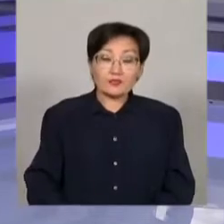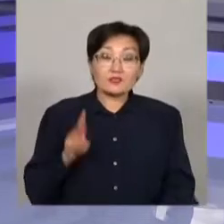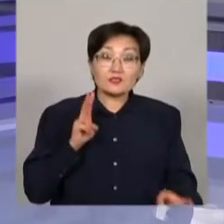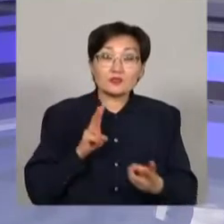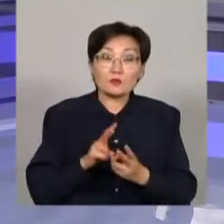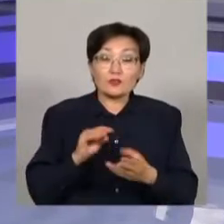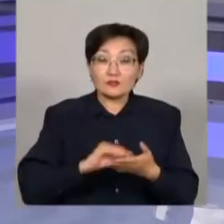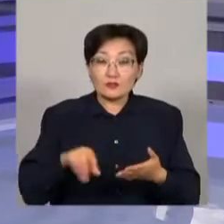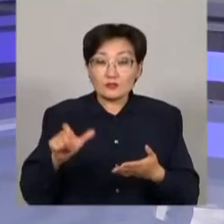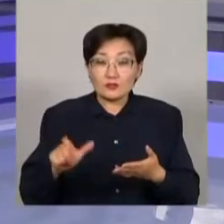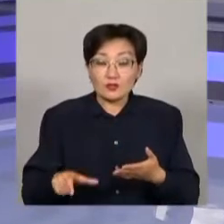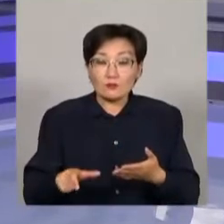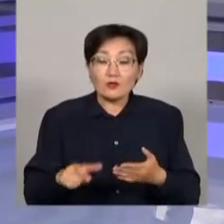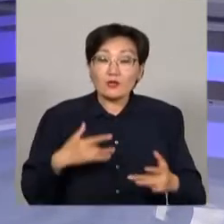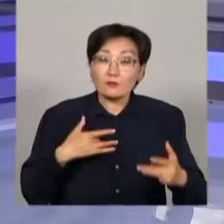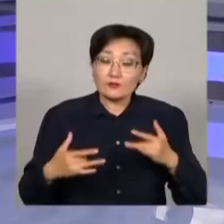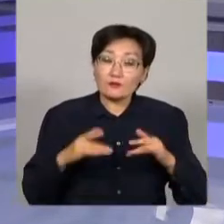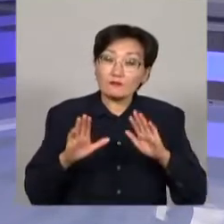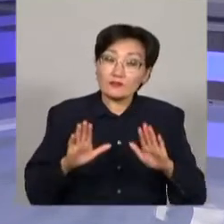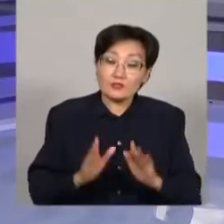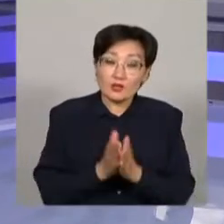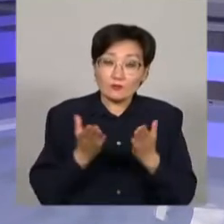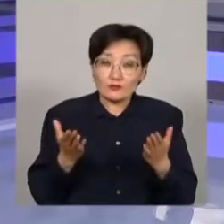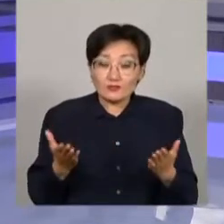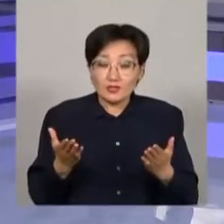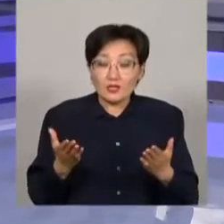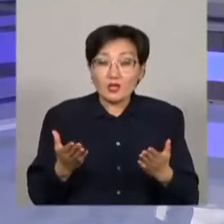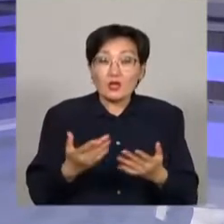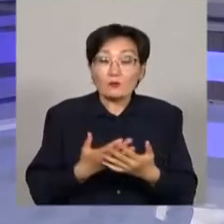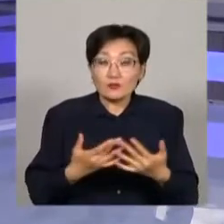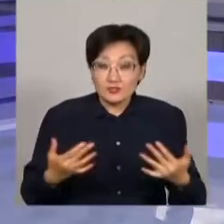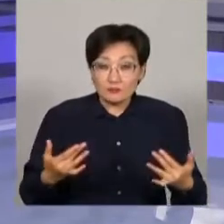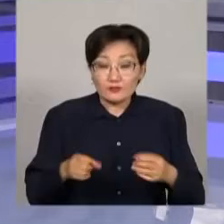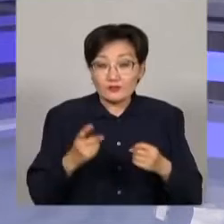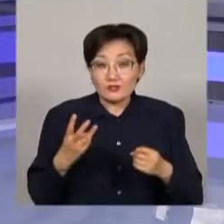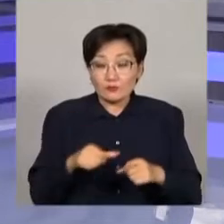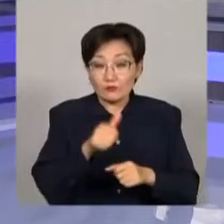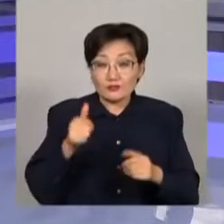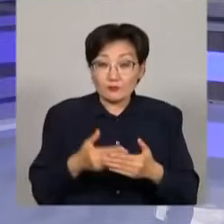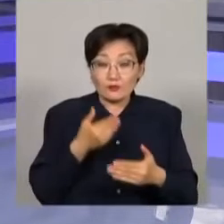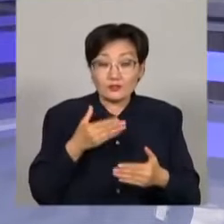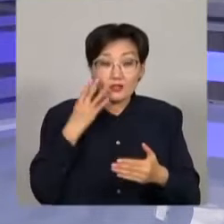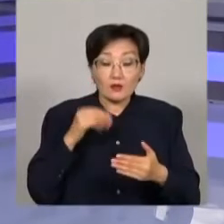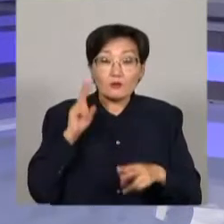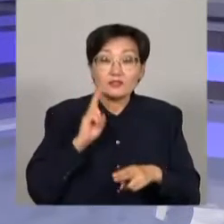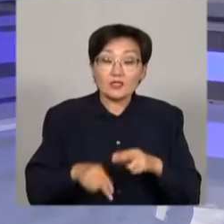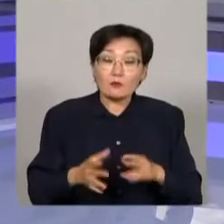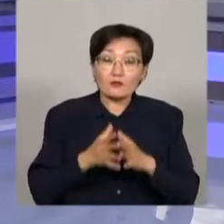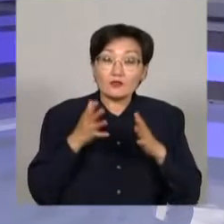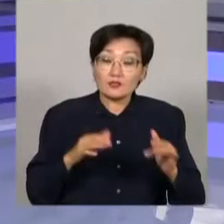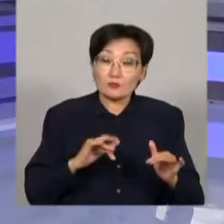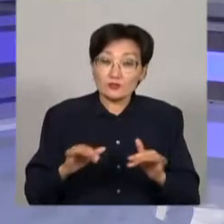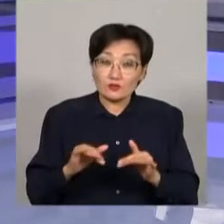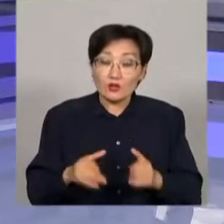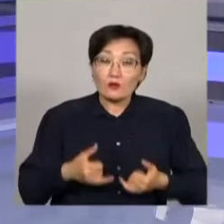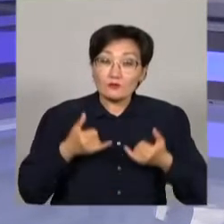с писателями, аудиоспектакли, выставки книг и интерактивные квесты. Буквально несколько часов назад в Алматы завершилось масштабное